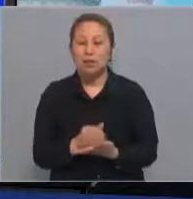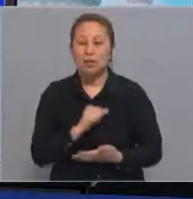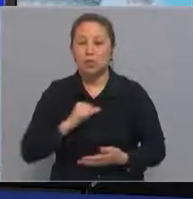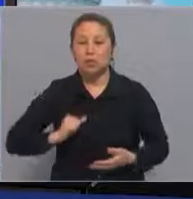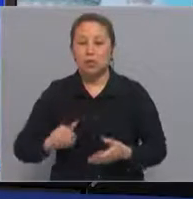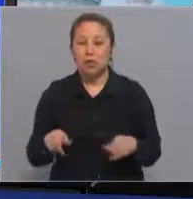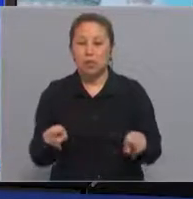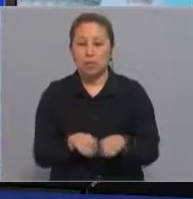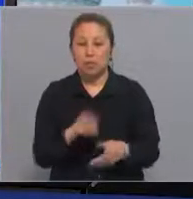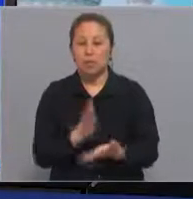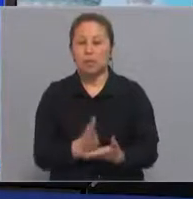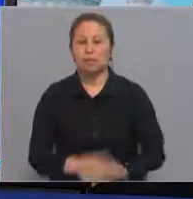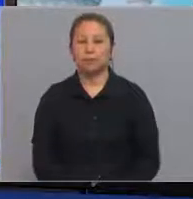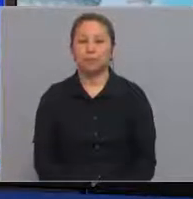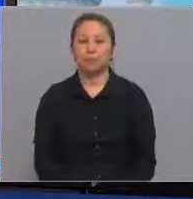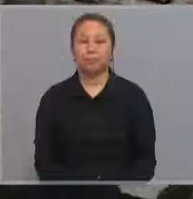өзара үйлестірілген.